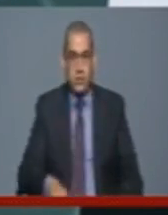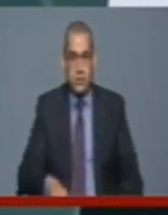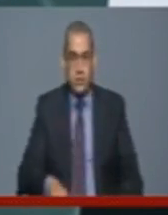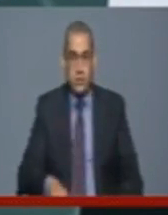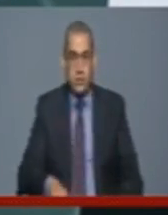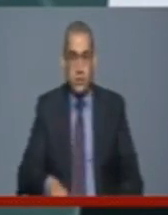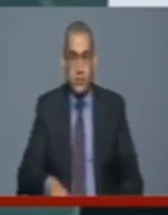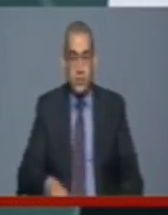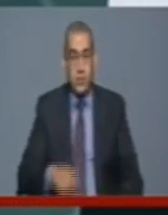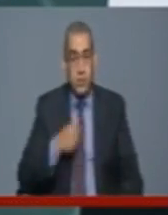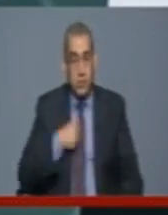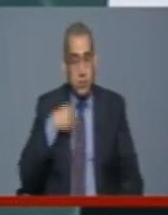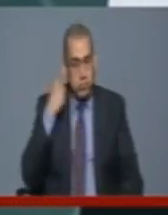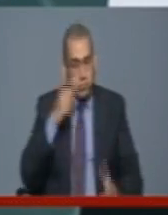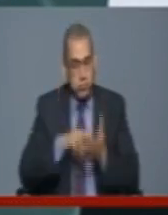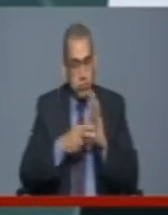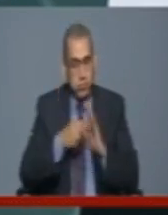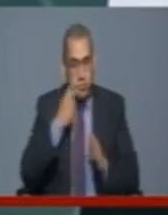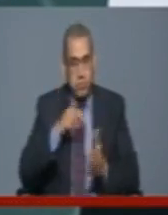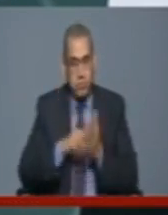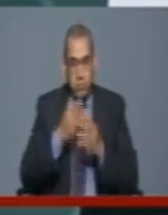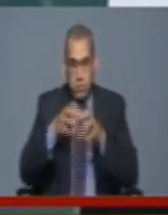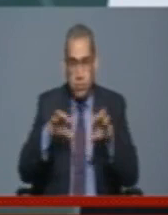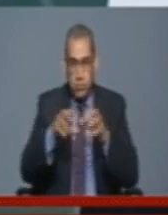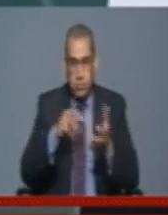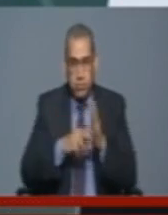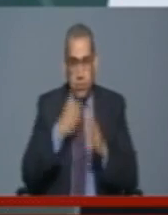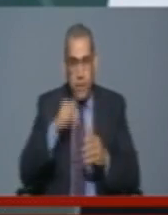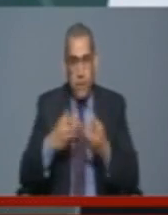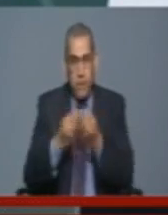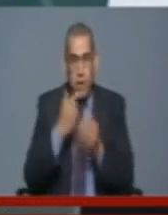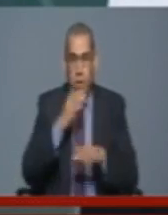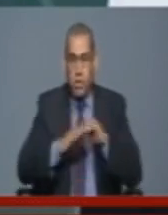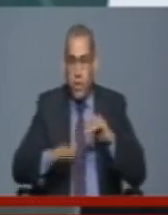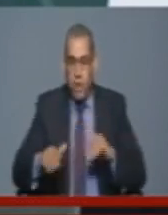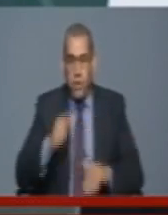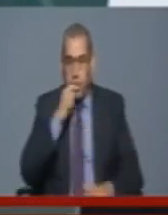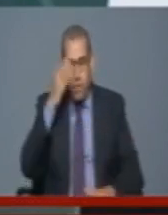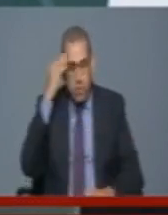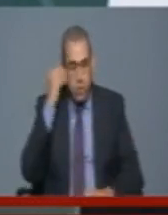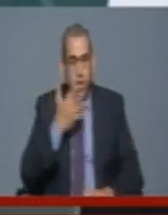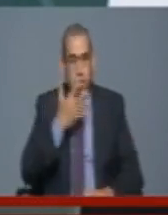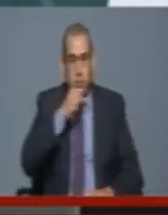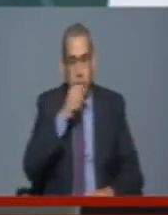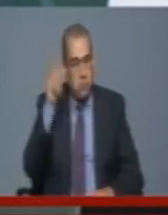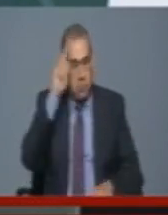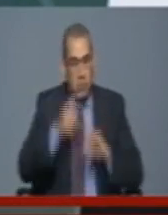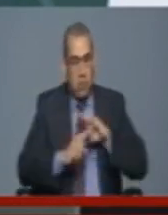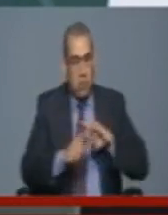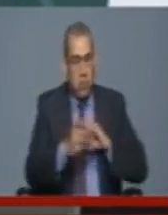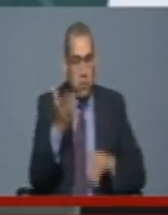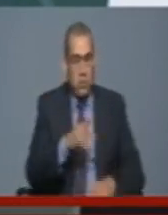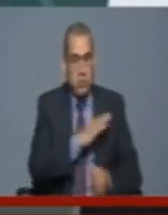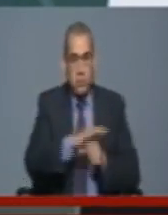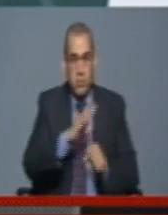ولم تفرق الطلقات الطائشة بين طفل وامرأة وشيخ، بل دارت آلة